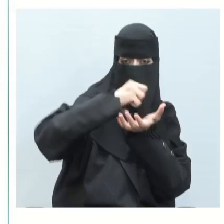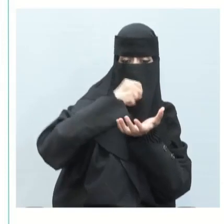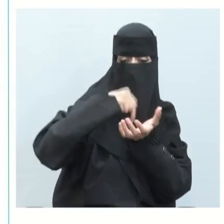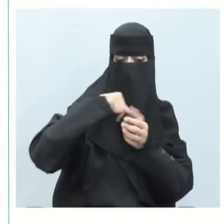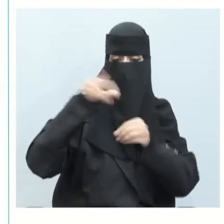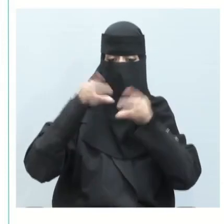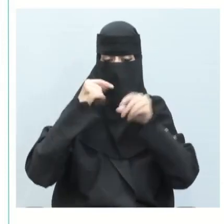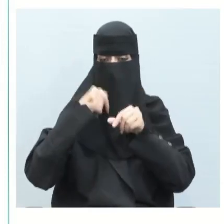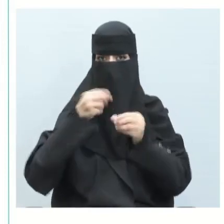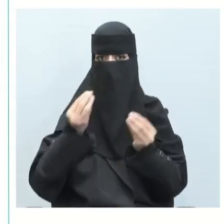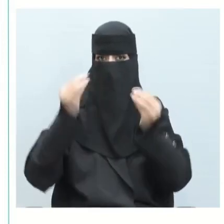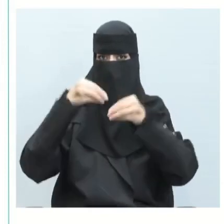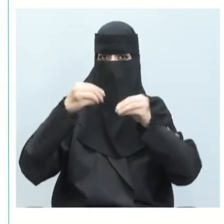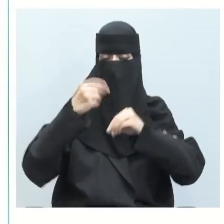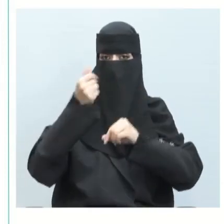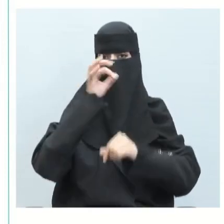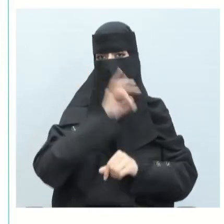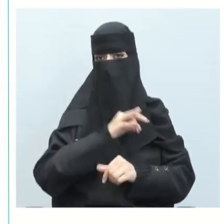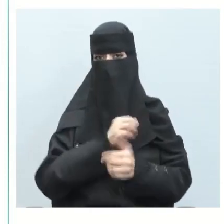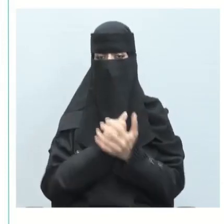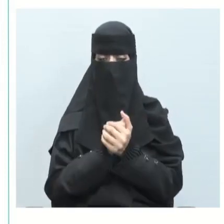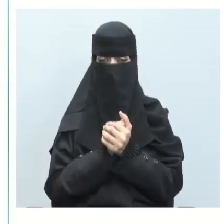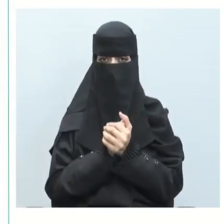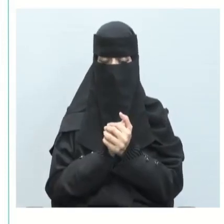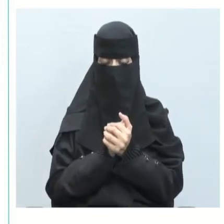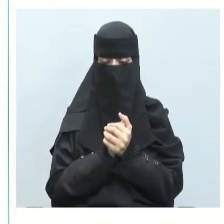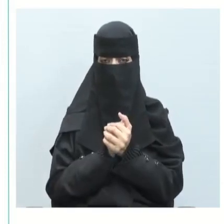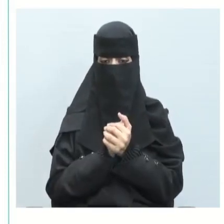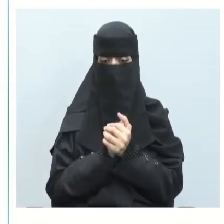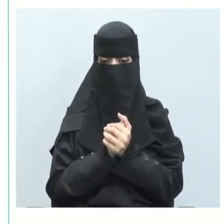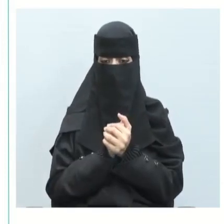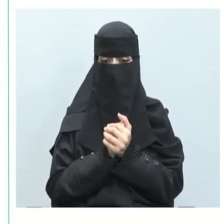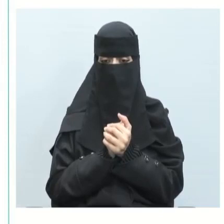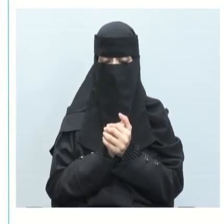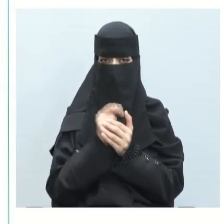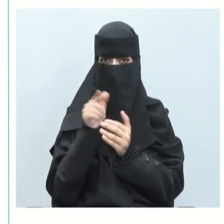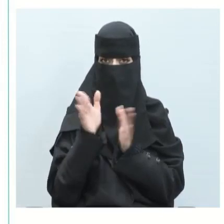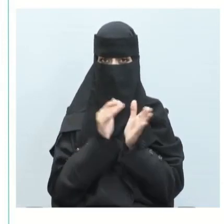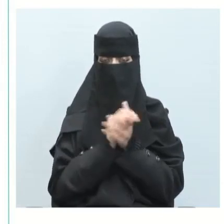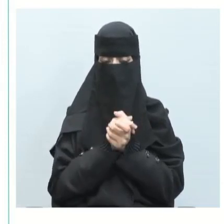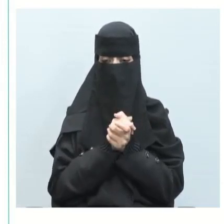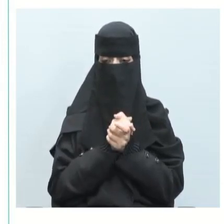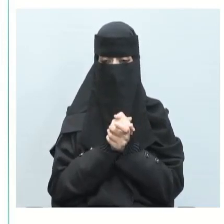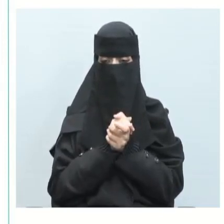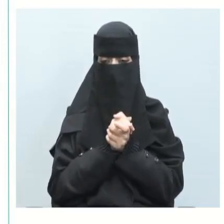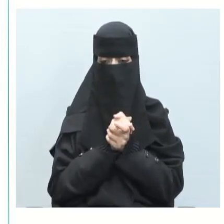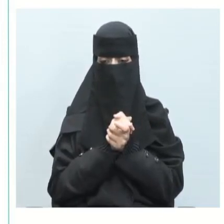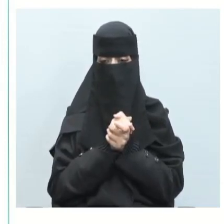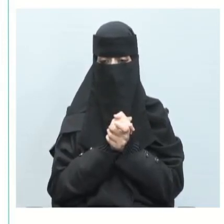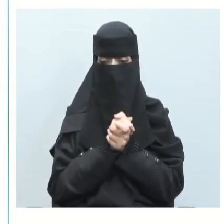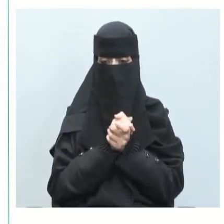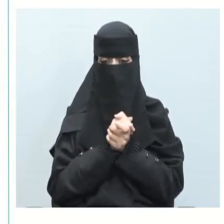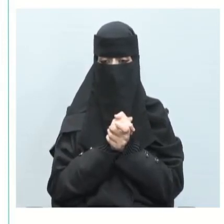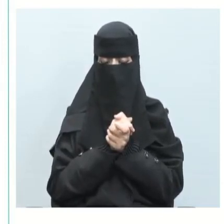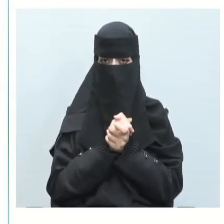الارباح اذا جزء منها قد يكون ايضا ليكون ارباحنا اكبر من مثلا ما هو معتاد نبدا